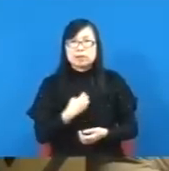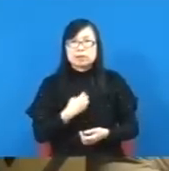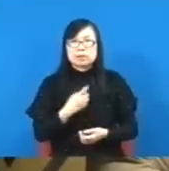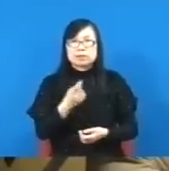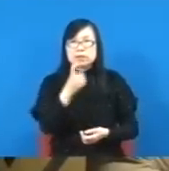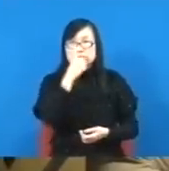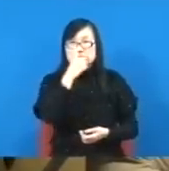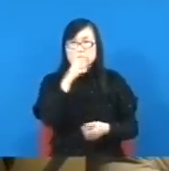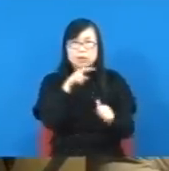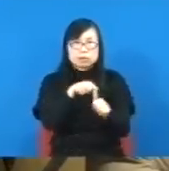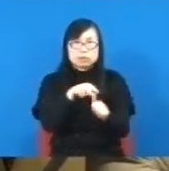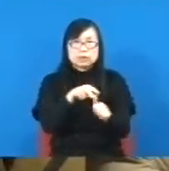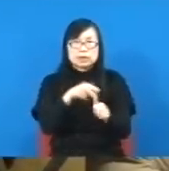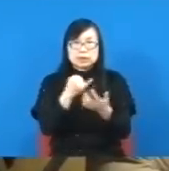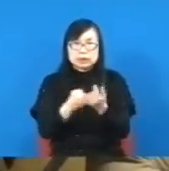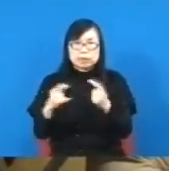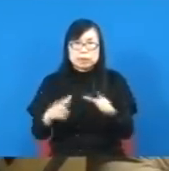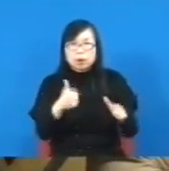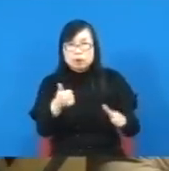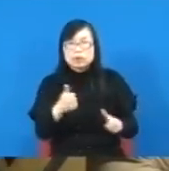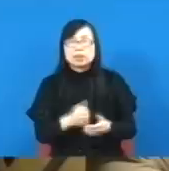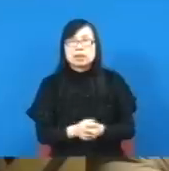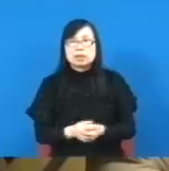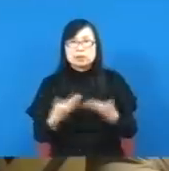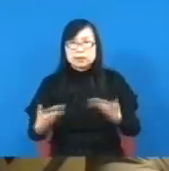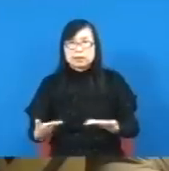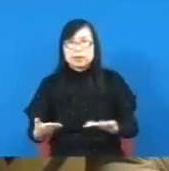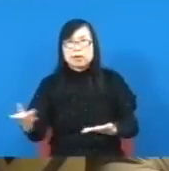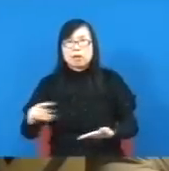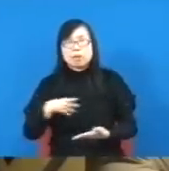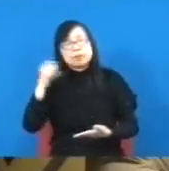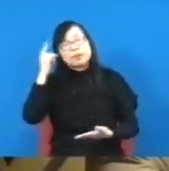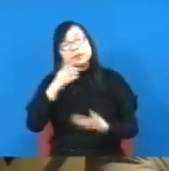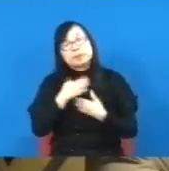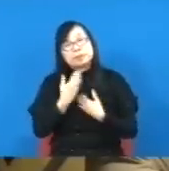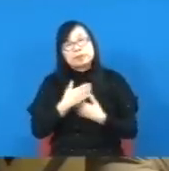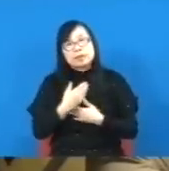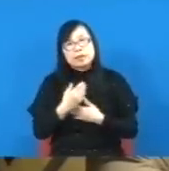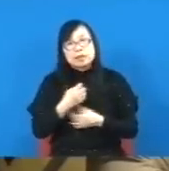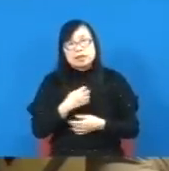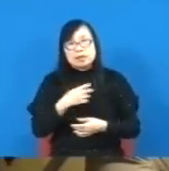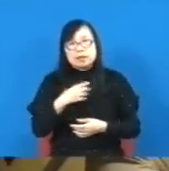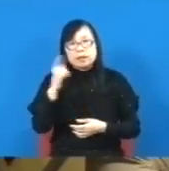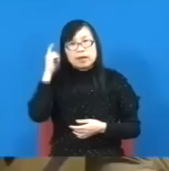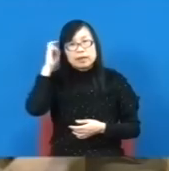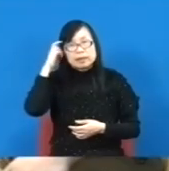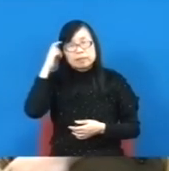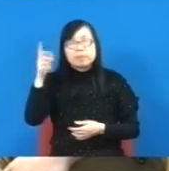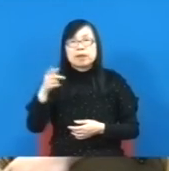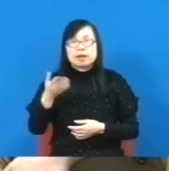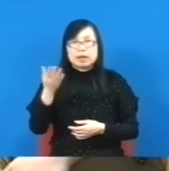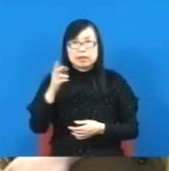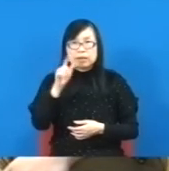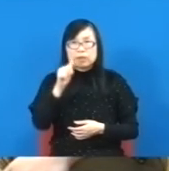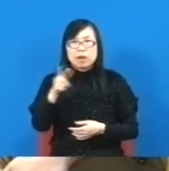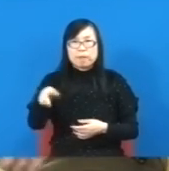時候嘅生活好啲話？而家咁人哋話英治啫嘛，咁我緬懷過去得唔得先？ 佢而家就話佢縱會係咪縱傷